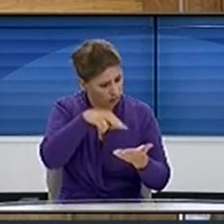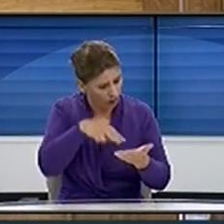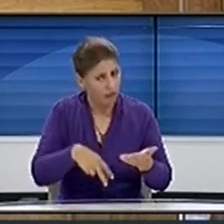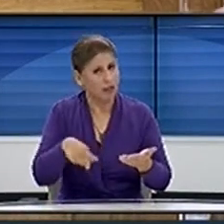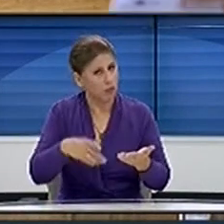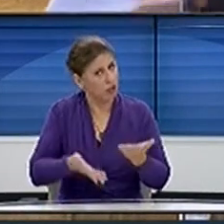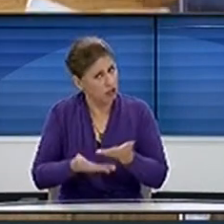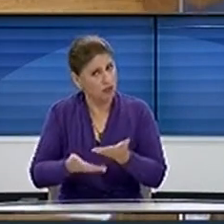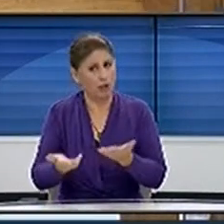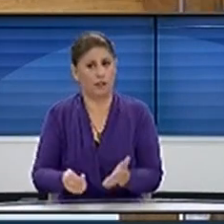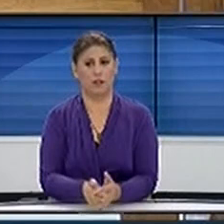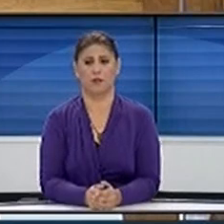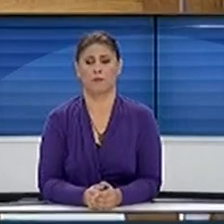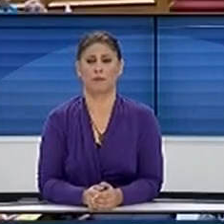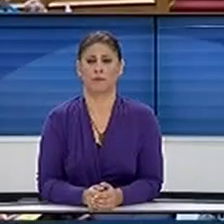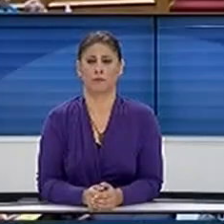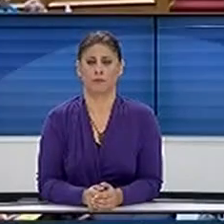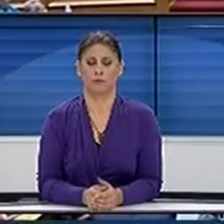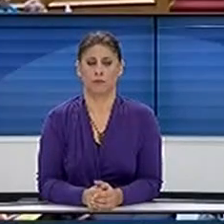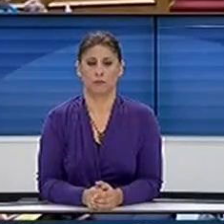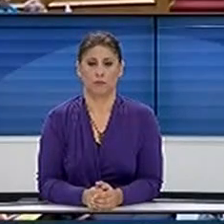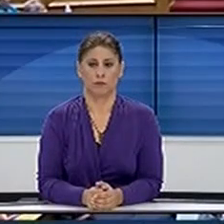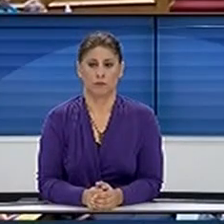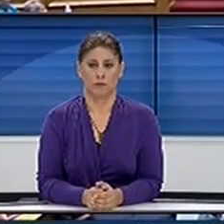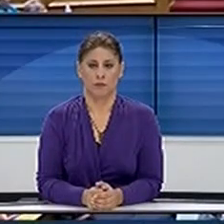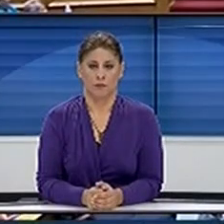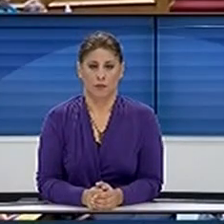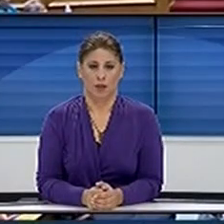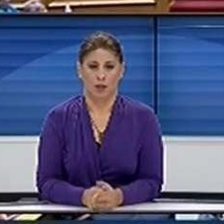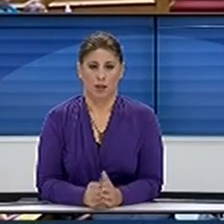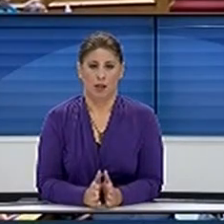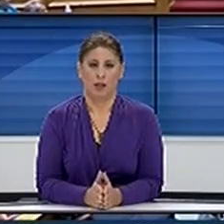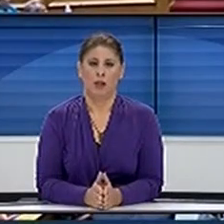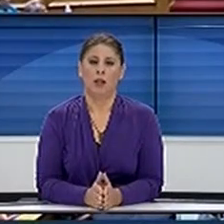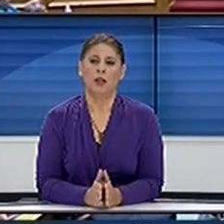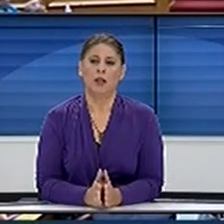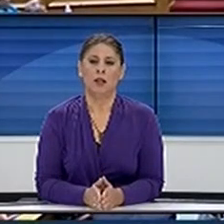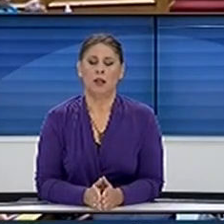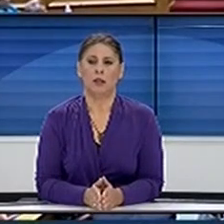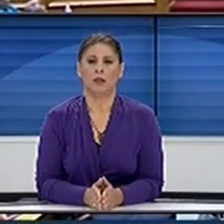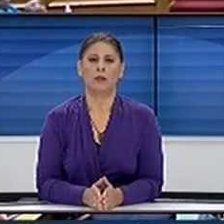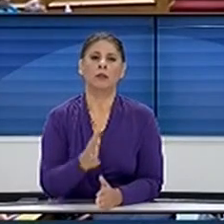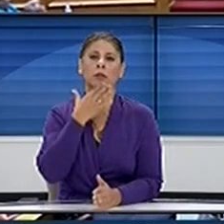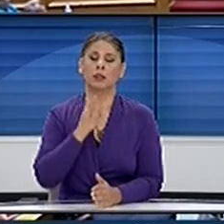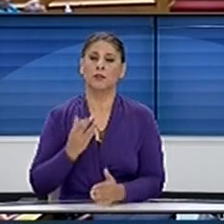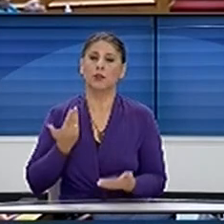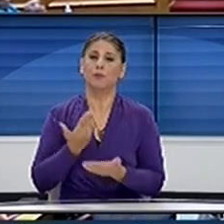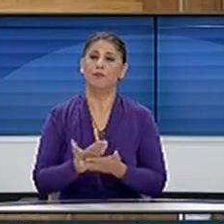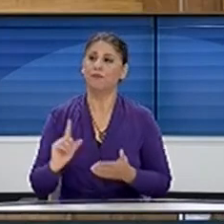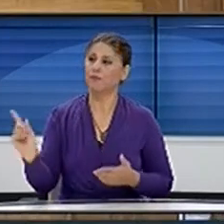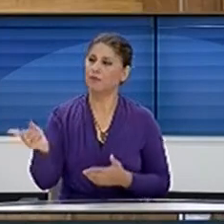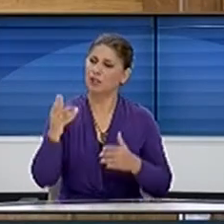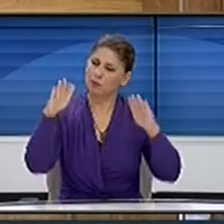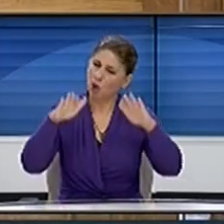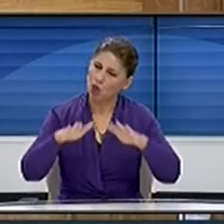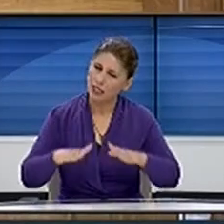μπορεί να σας είναι χρήσιμο πριν τις ομιλίες σας. Γι' αυτό λοιπόν ζητώ από όλους να πέσουν οι